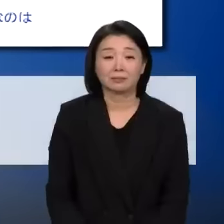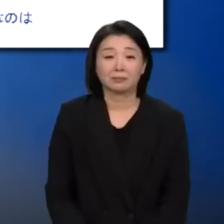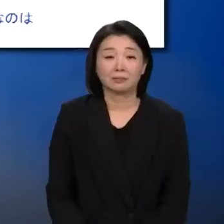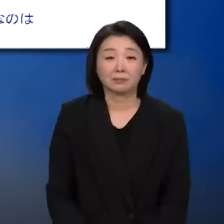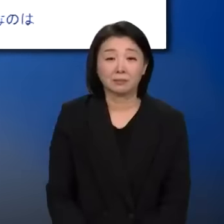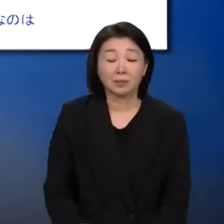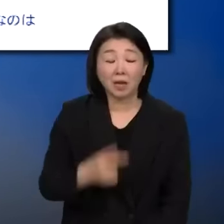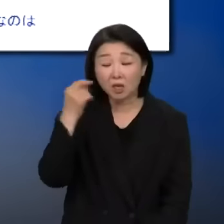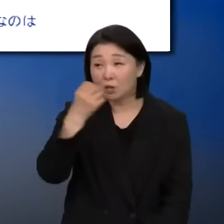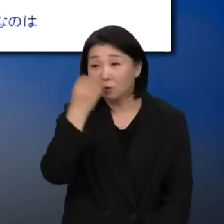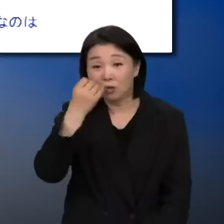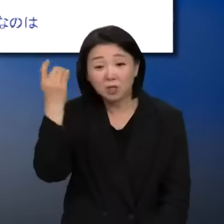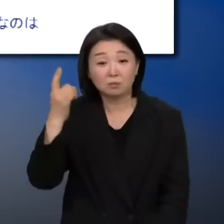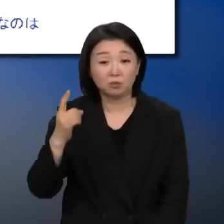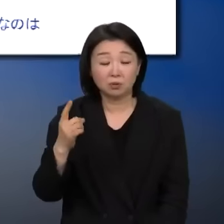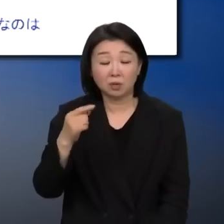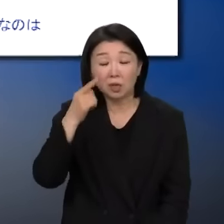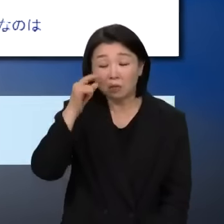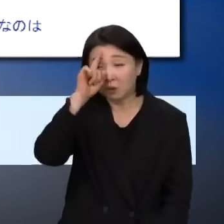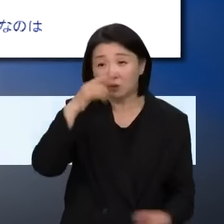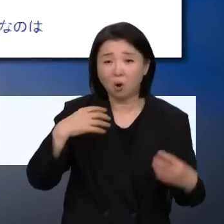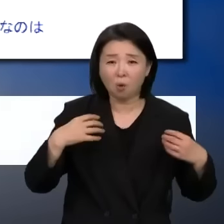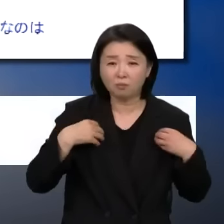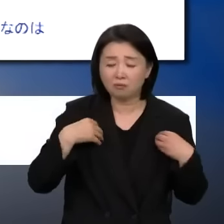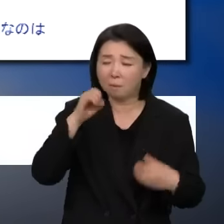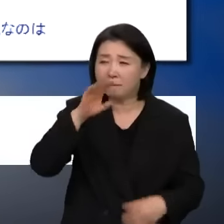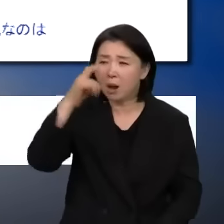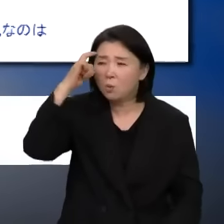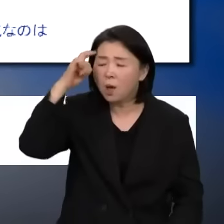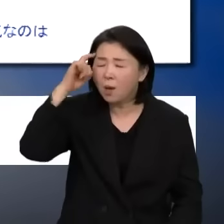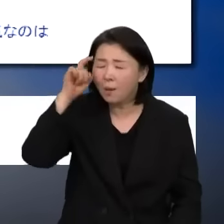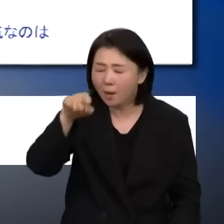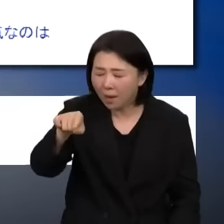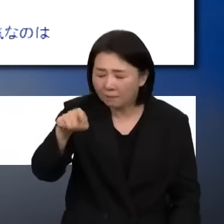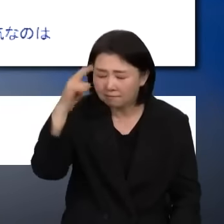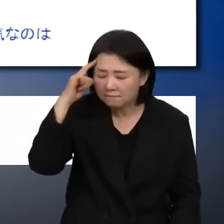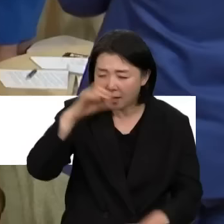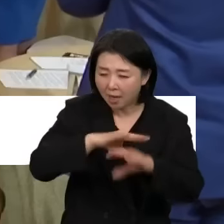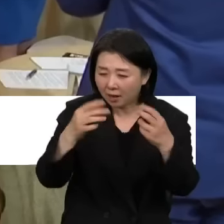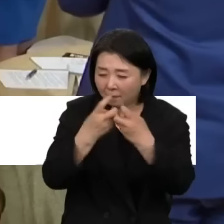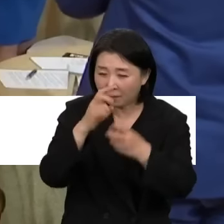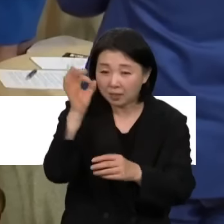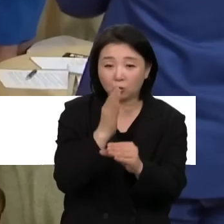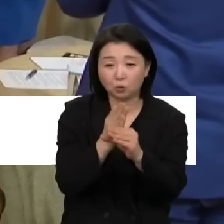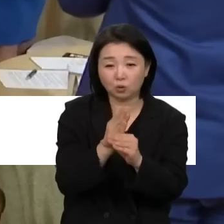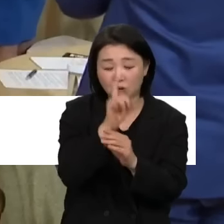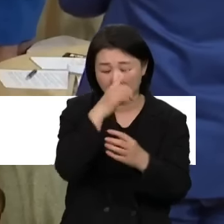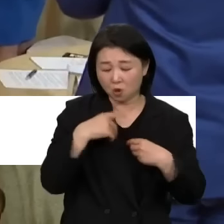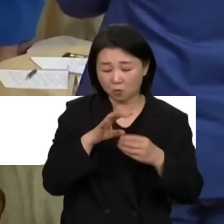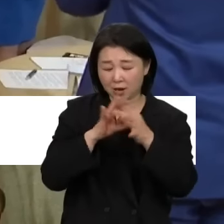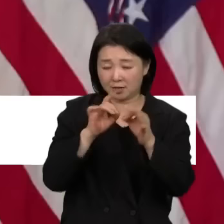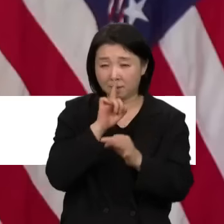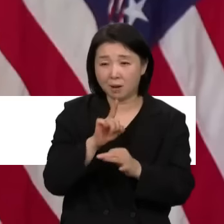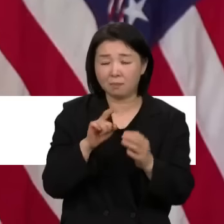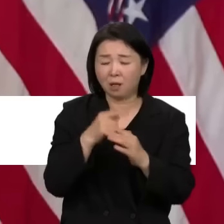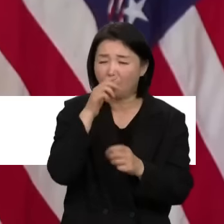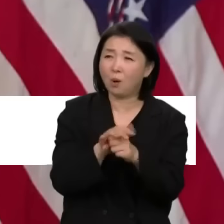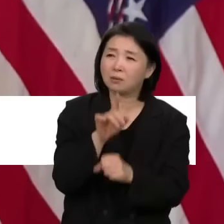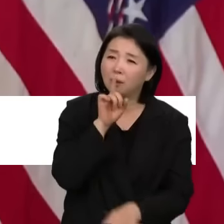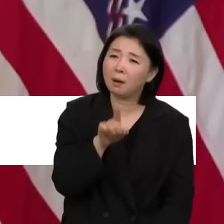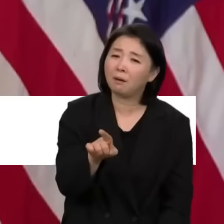일본 마이니치 신문은 일본 정부가 발언 경를 알아보고 대응을 검토하고 있다면서 정부 관계자의 말을 인용해 황당한